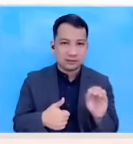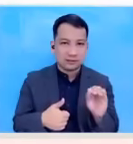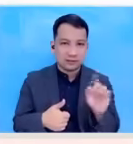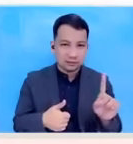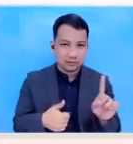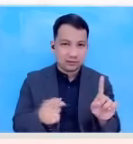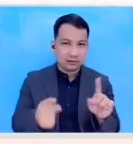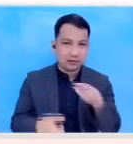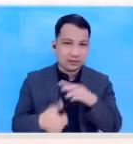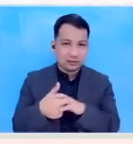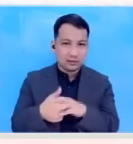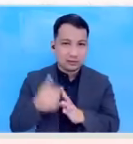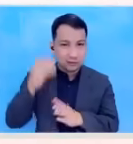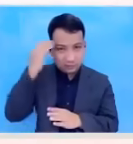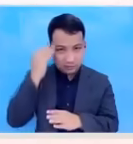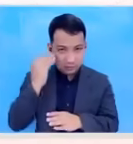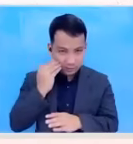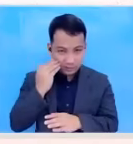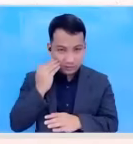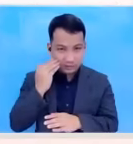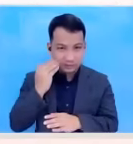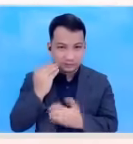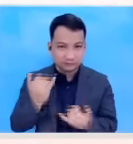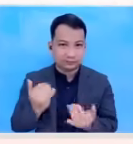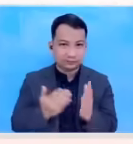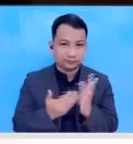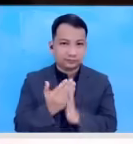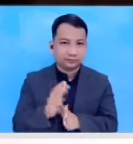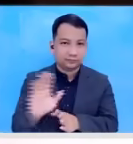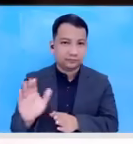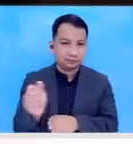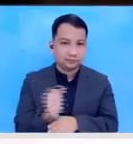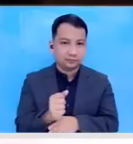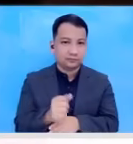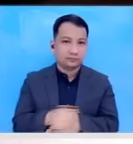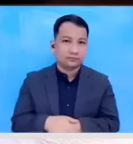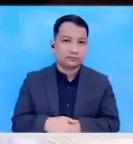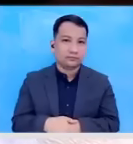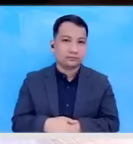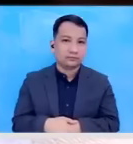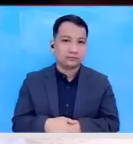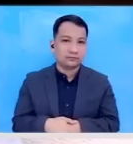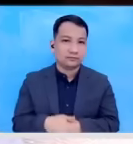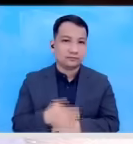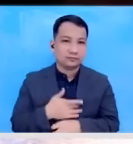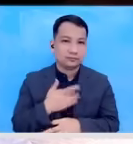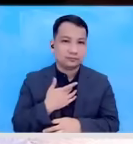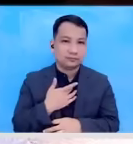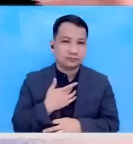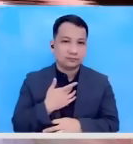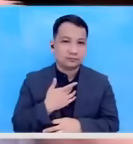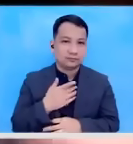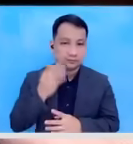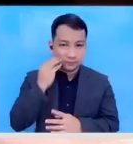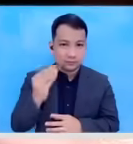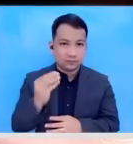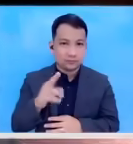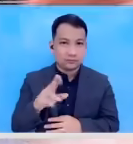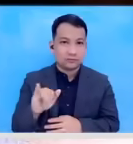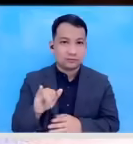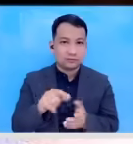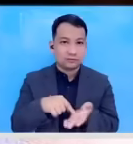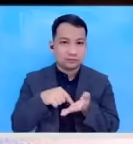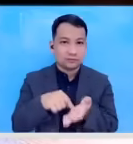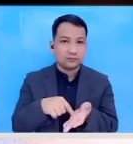The Korean version. Mm-hmm. So, ito na nga, true enough, ikaw na yung mag-play. How do you feel? Si Maui, magkasabay kami niya, nag-audition kami sa Star